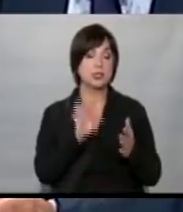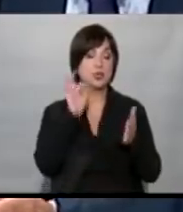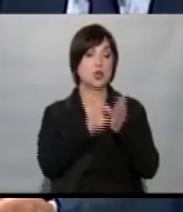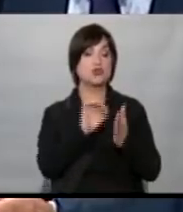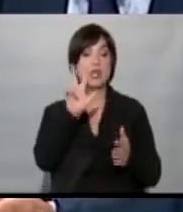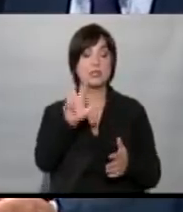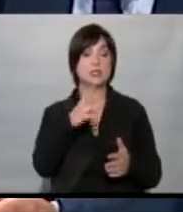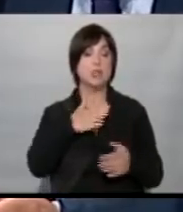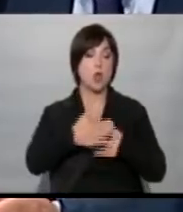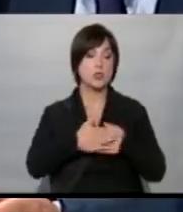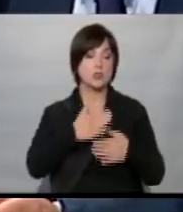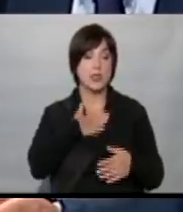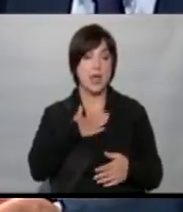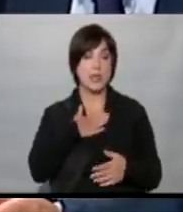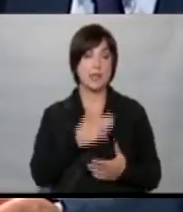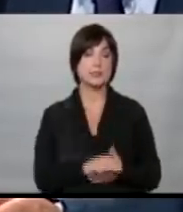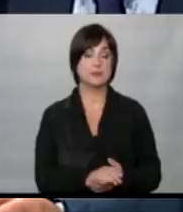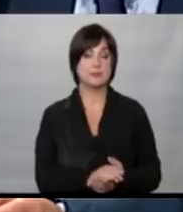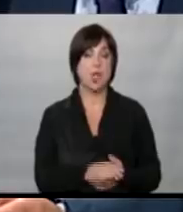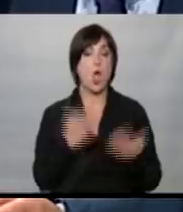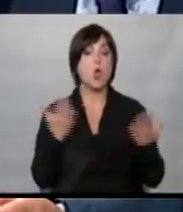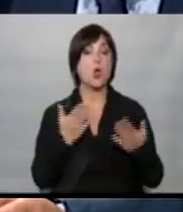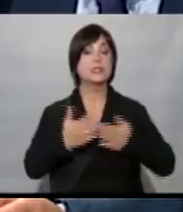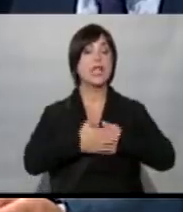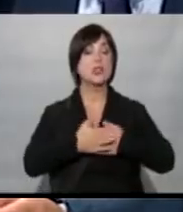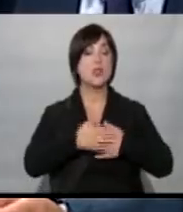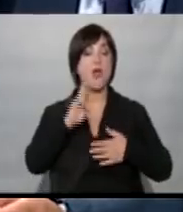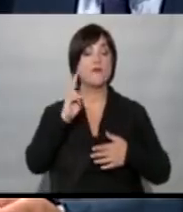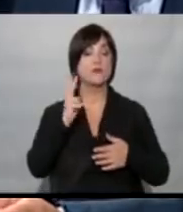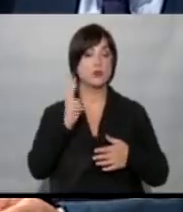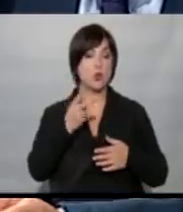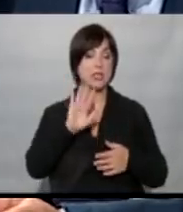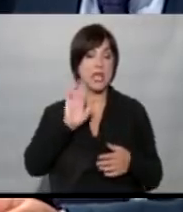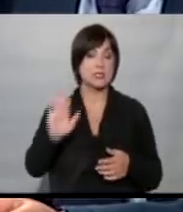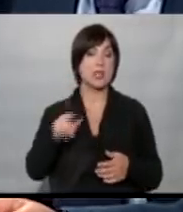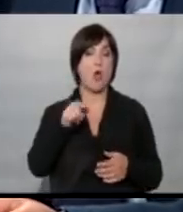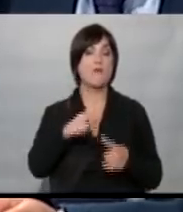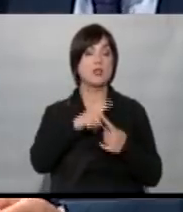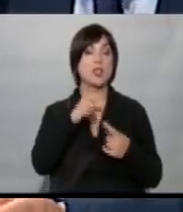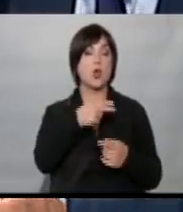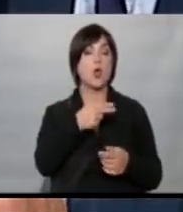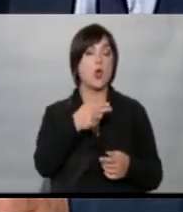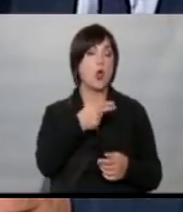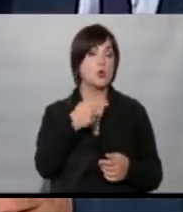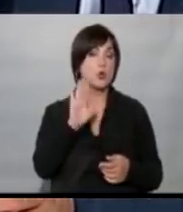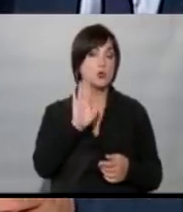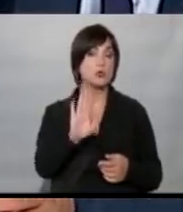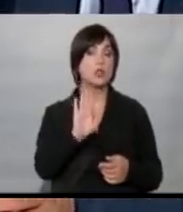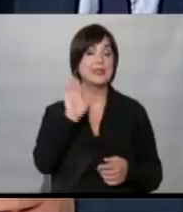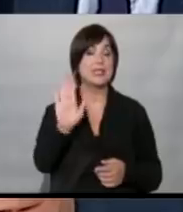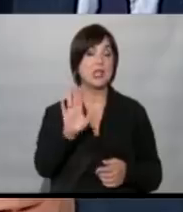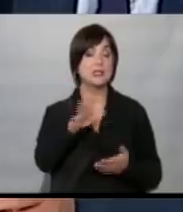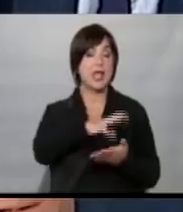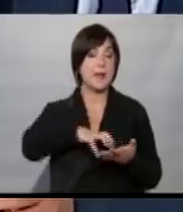се однесува на нас. Добро. Кога се однесуваат на втората страна, овие термини го означуваат